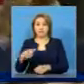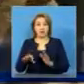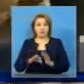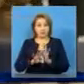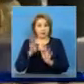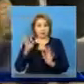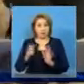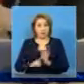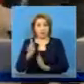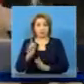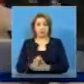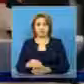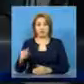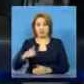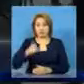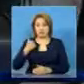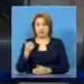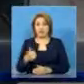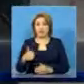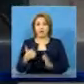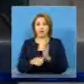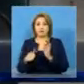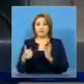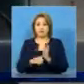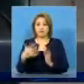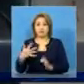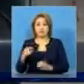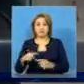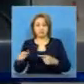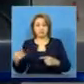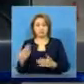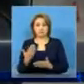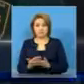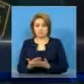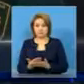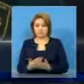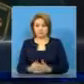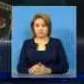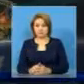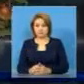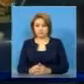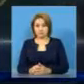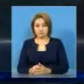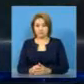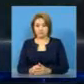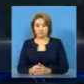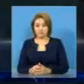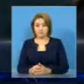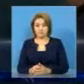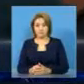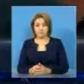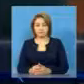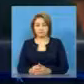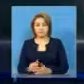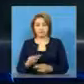әскери бөлімінің жаңа 66-55-ші бөлімінде солар неғып отыр. Қалғандары